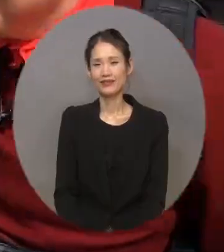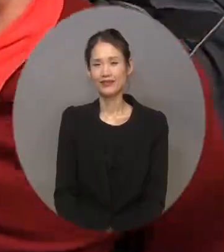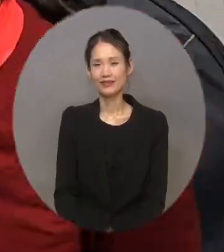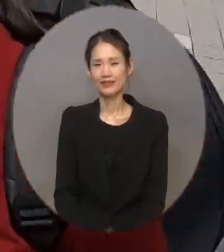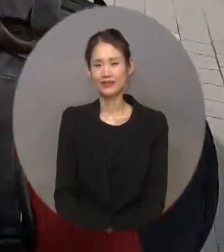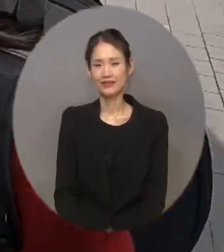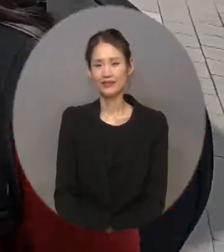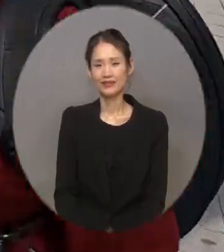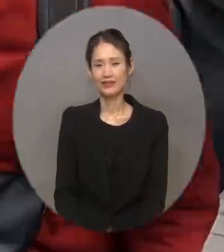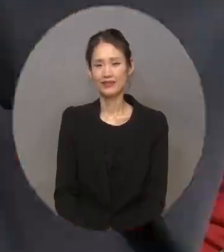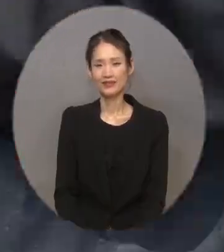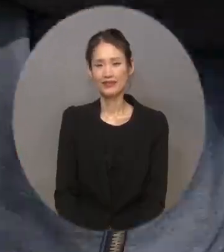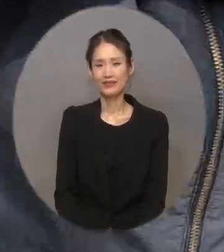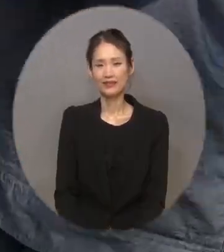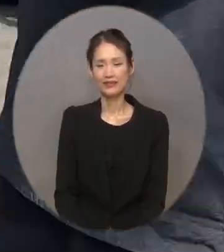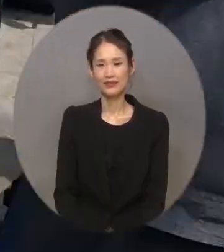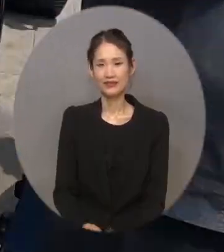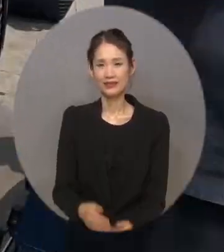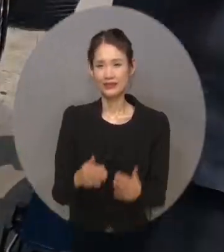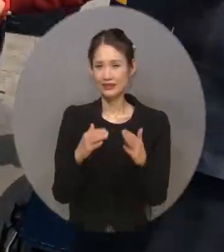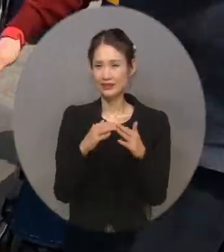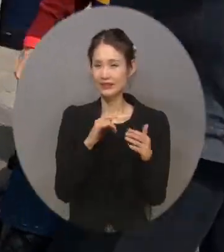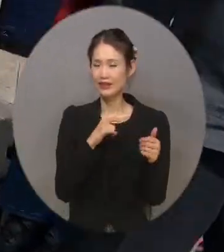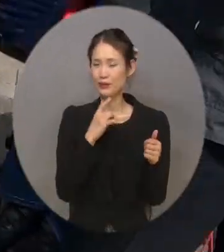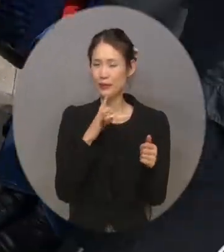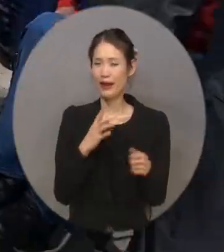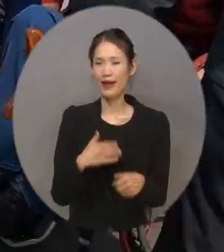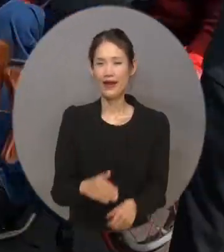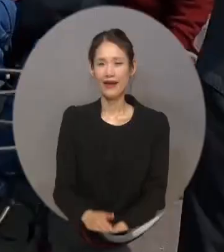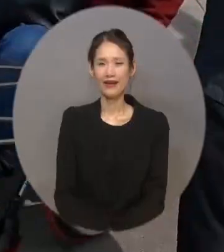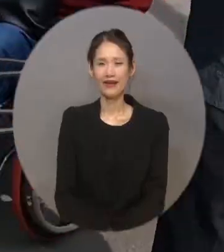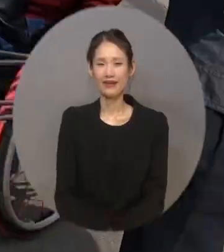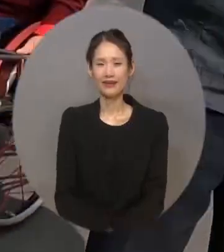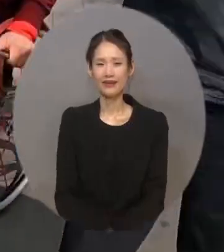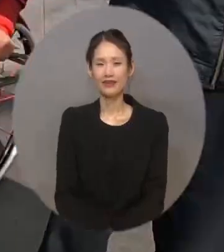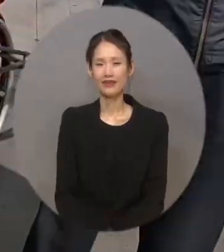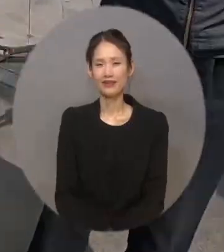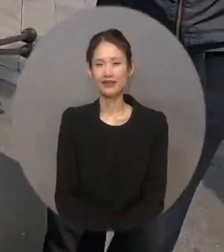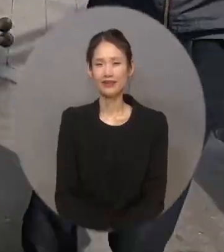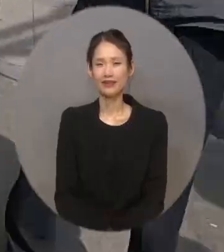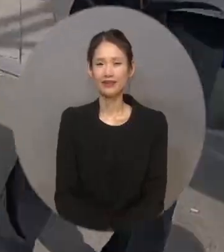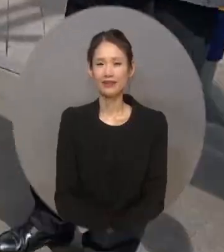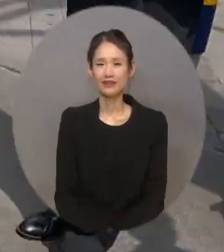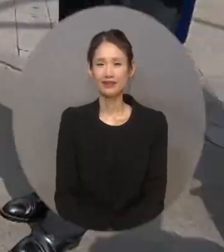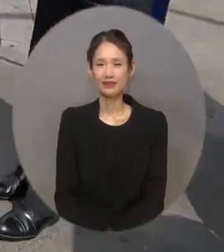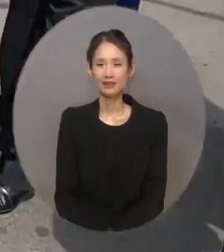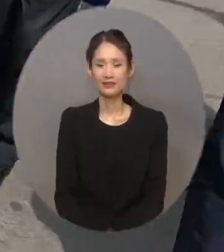집비 몰라. 집밖에 몰라. 너는 그래 놔주라. 아, 안 시켜